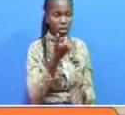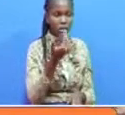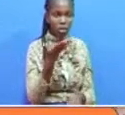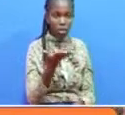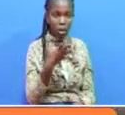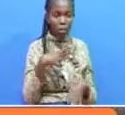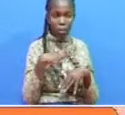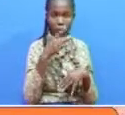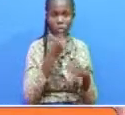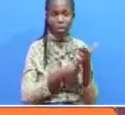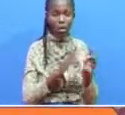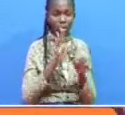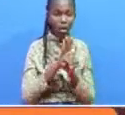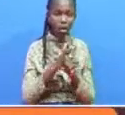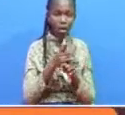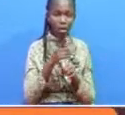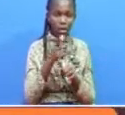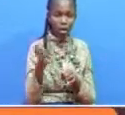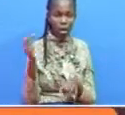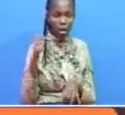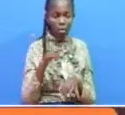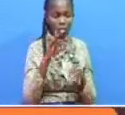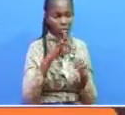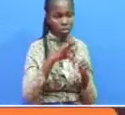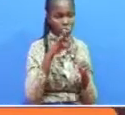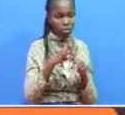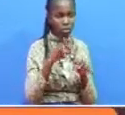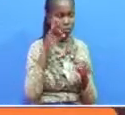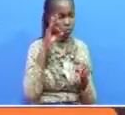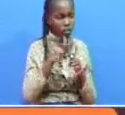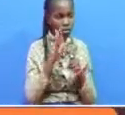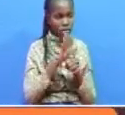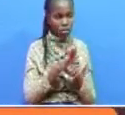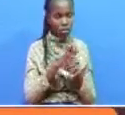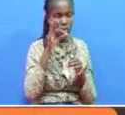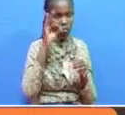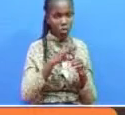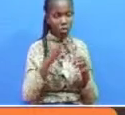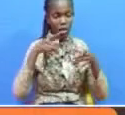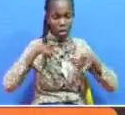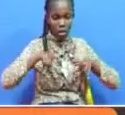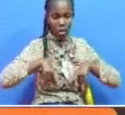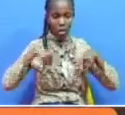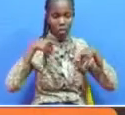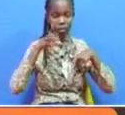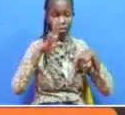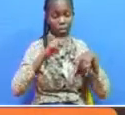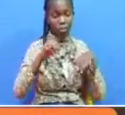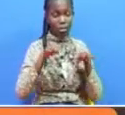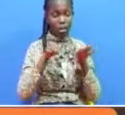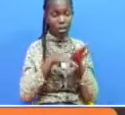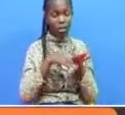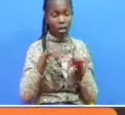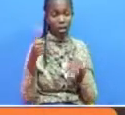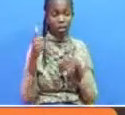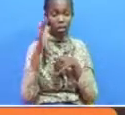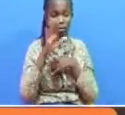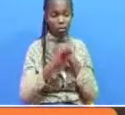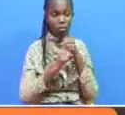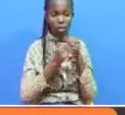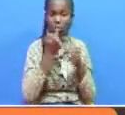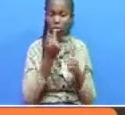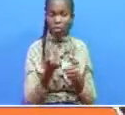mba ni ya maumalo kwa winge makone kula. Ama hiko na kura kwa winge. Kura ni maisha mo katika miaka nge tano. Kwa